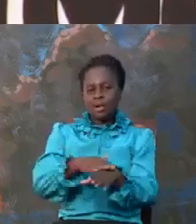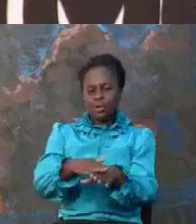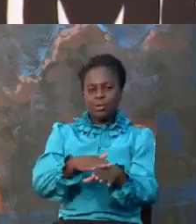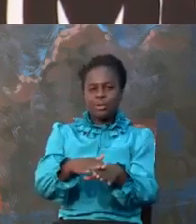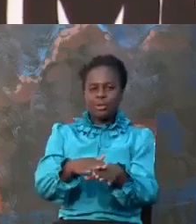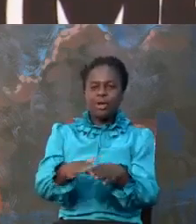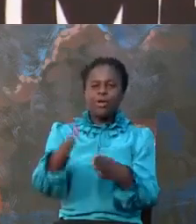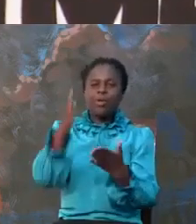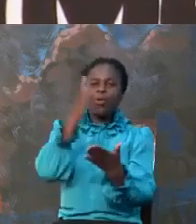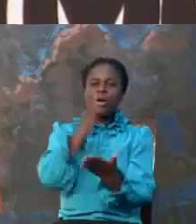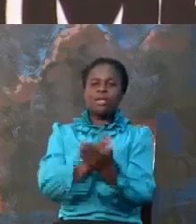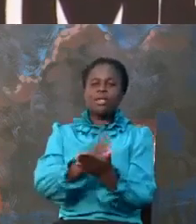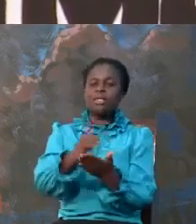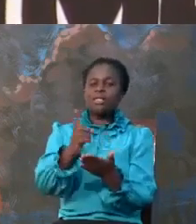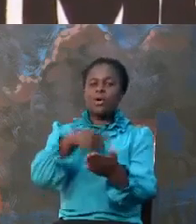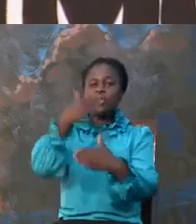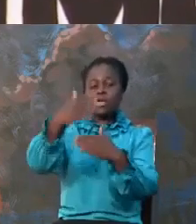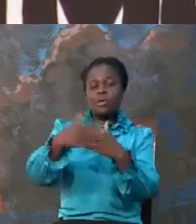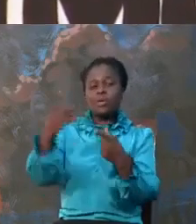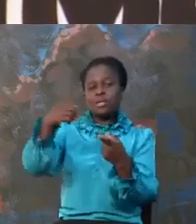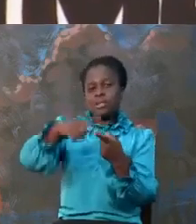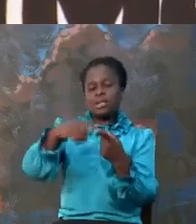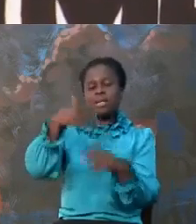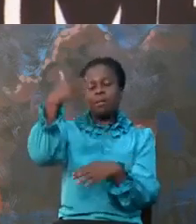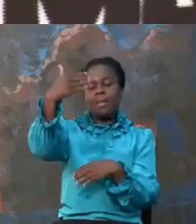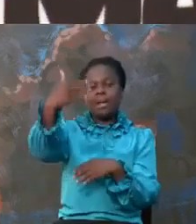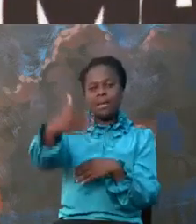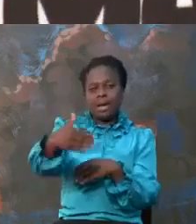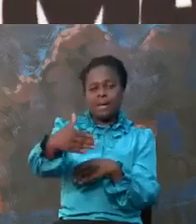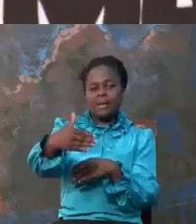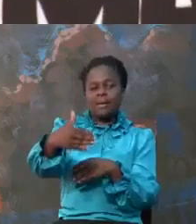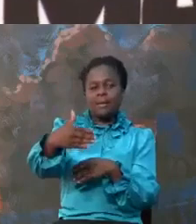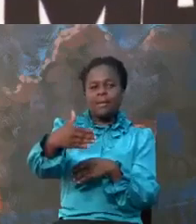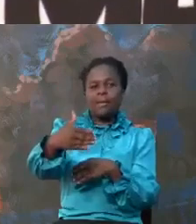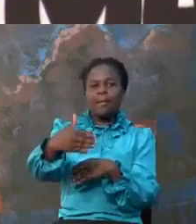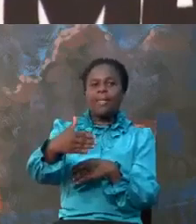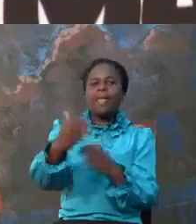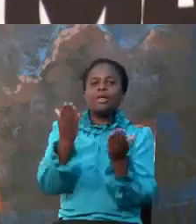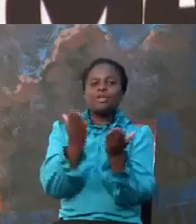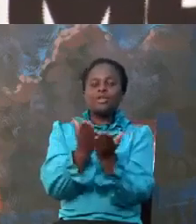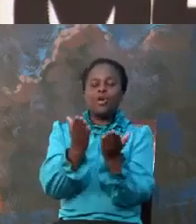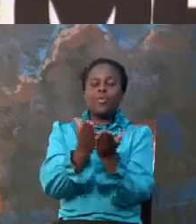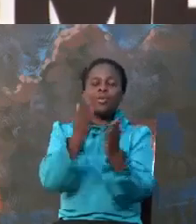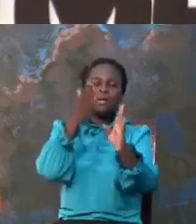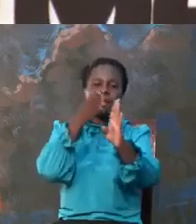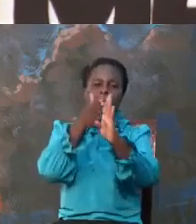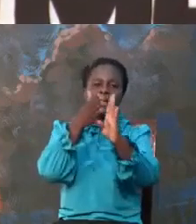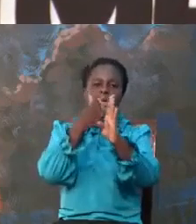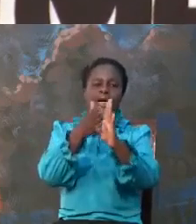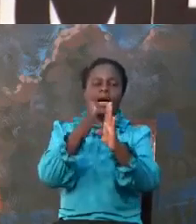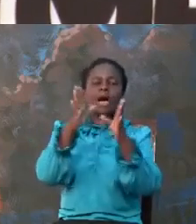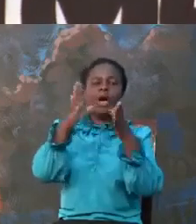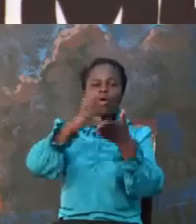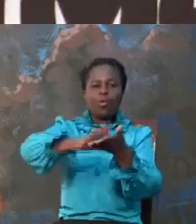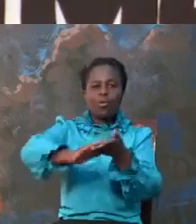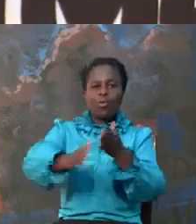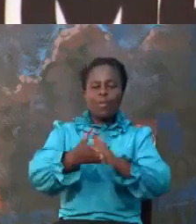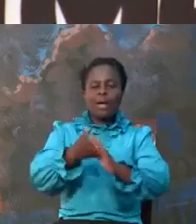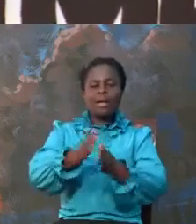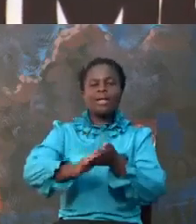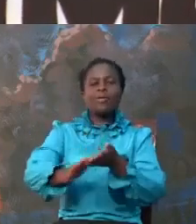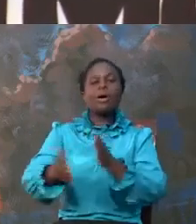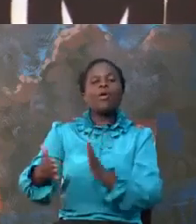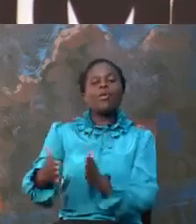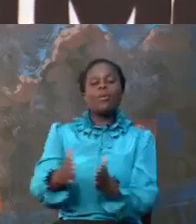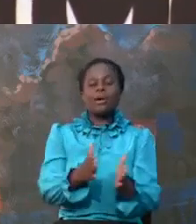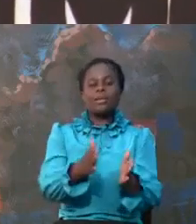kwamba utarudi tena baadaye. Nimekukubali. Somo lililenga kukubaliwa kwa